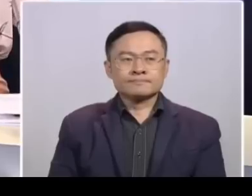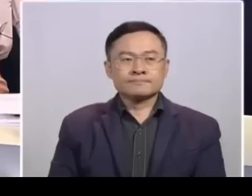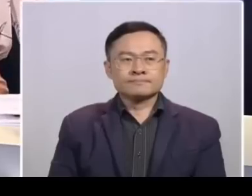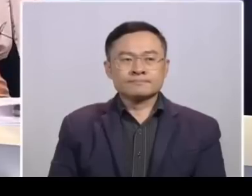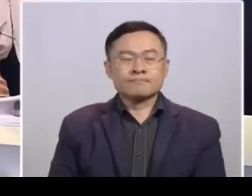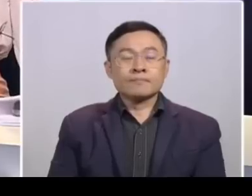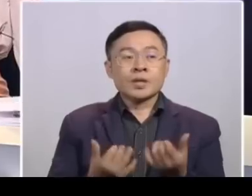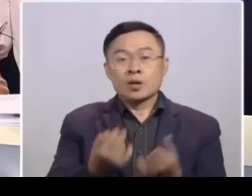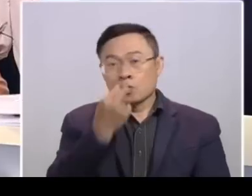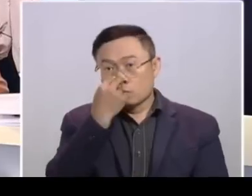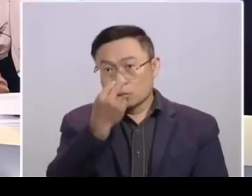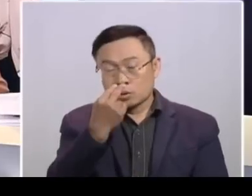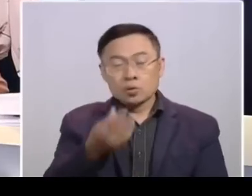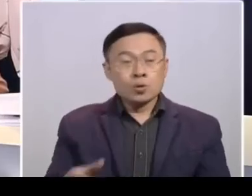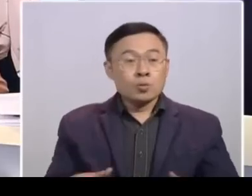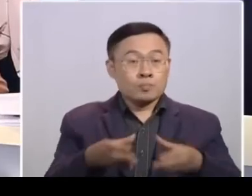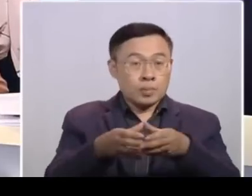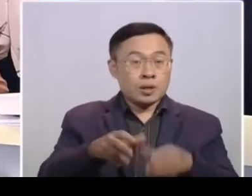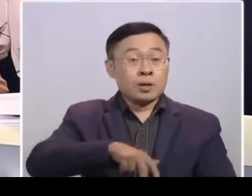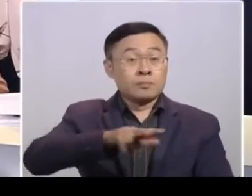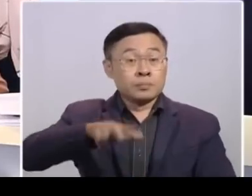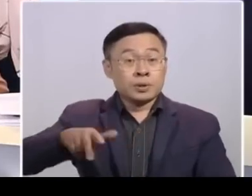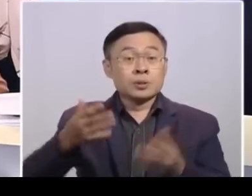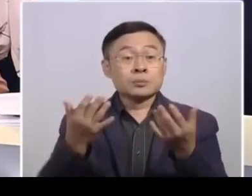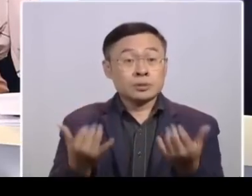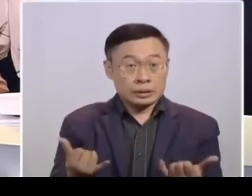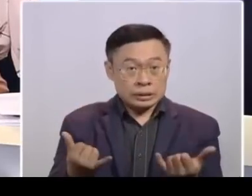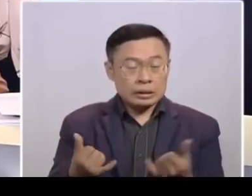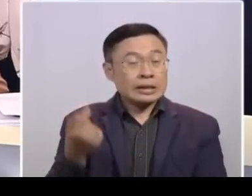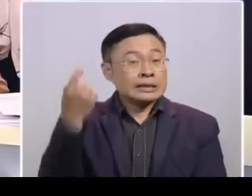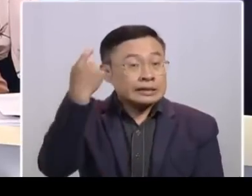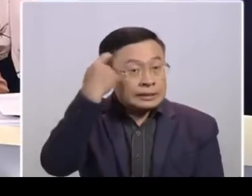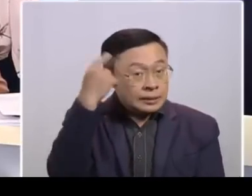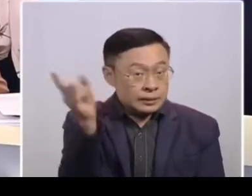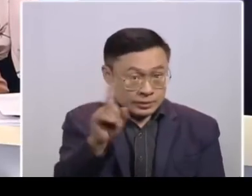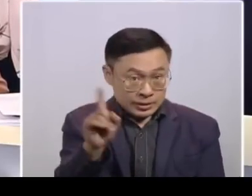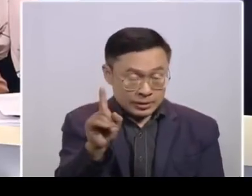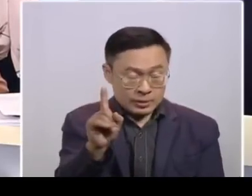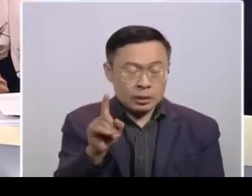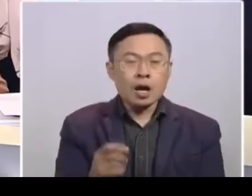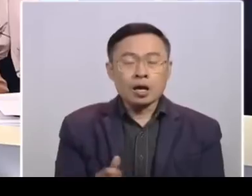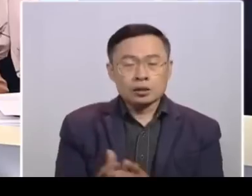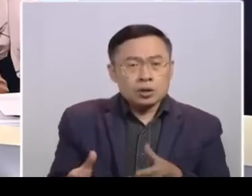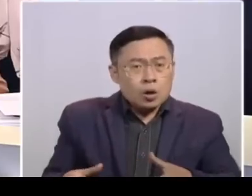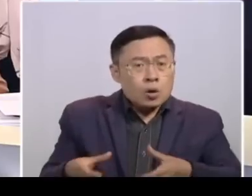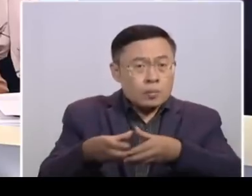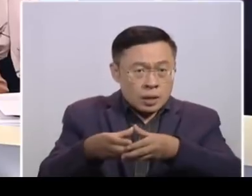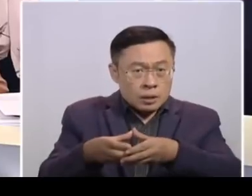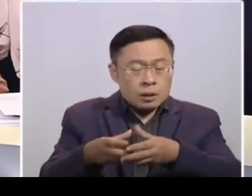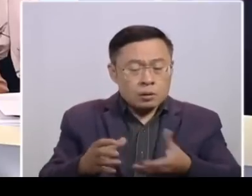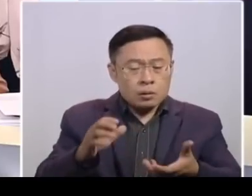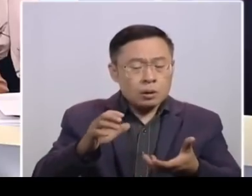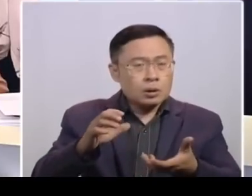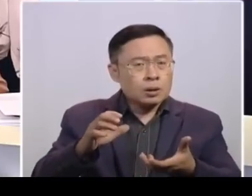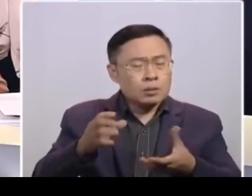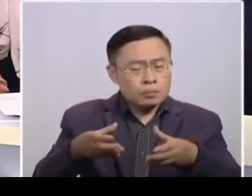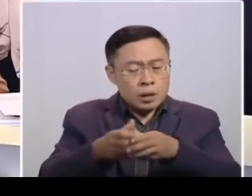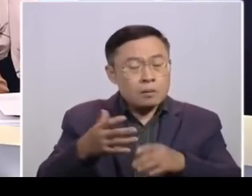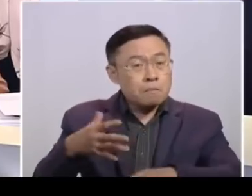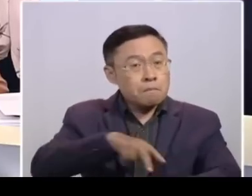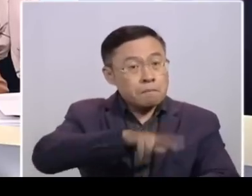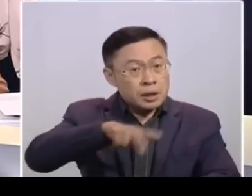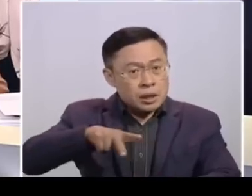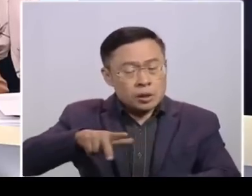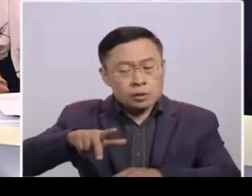ผู้ชมอยากให้ดูท่าทีของเพื่อไทยเพราะว่าตอนนี้เกมไปอยู่ในมือของเพื่อไทยแล้วจะจับมือกับใครอะไรยังไงล่าสุดทางหัวหน้าพรร